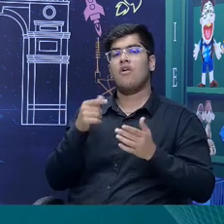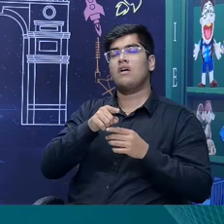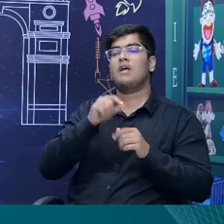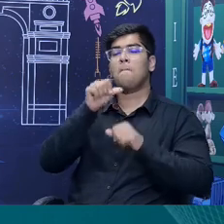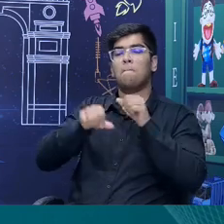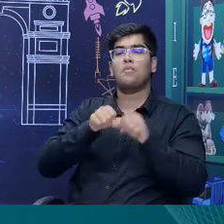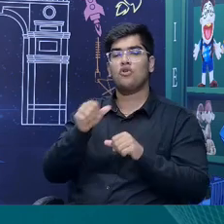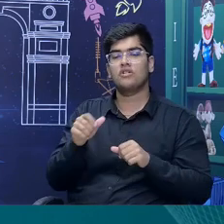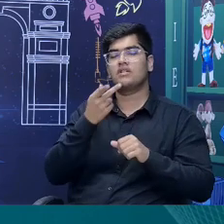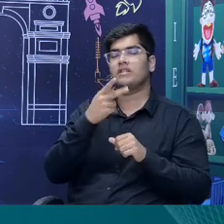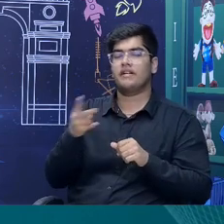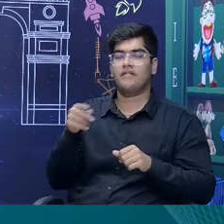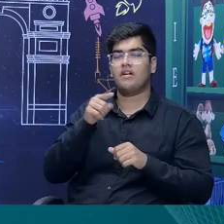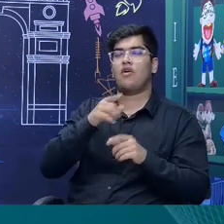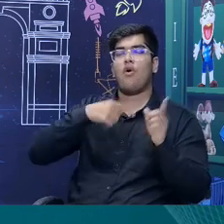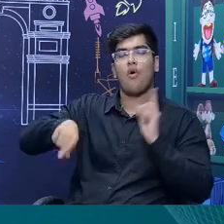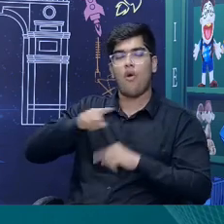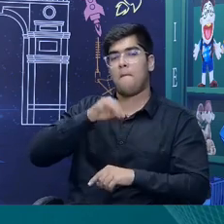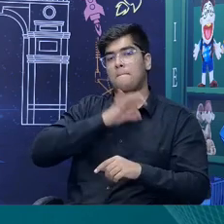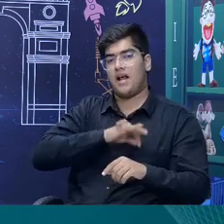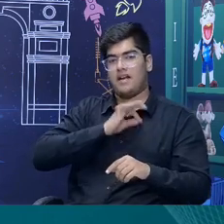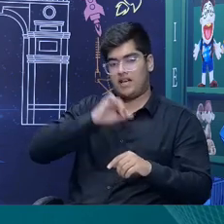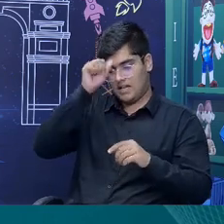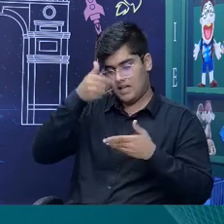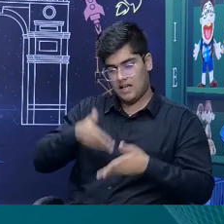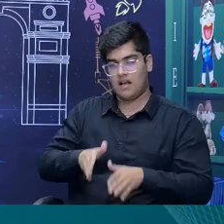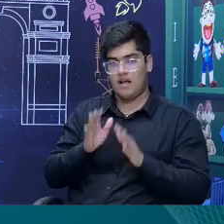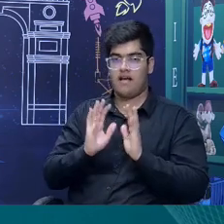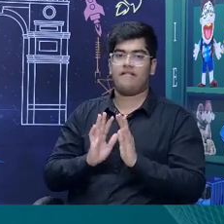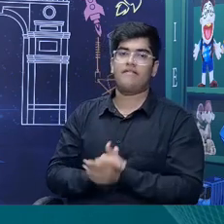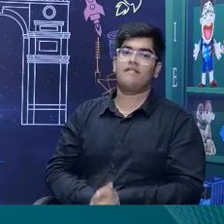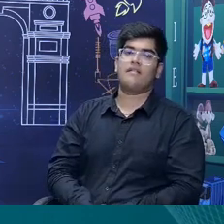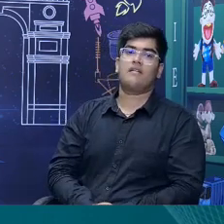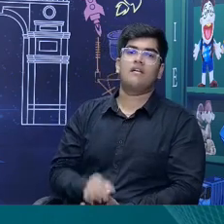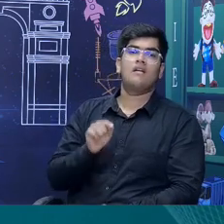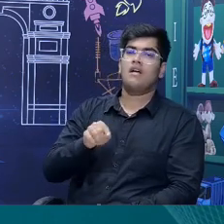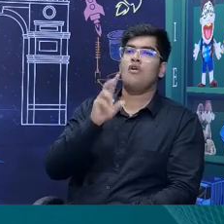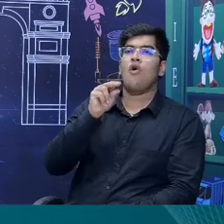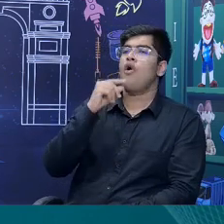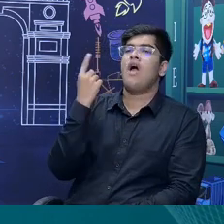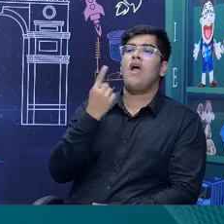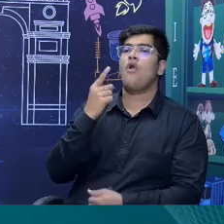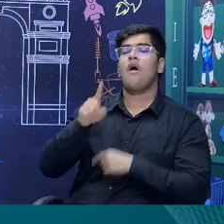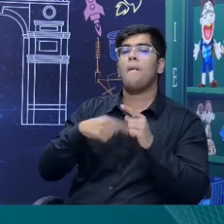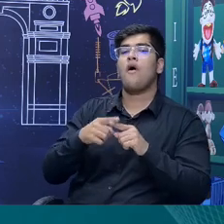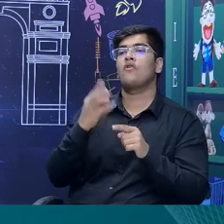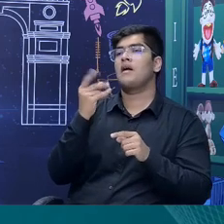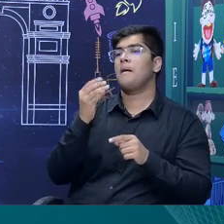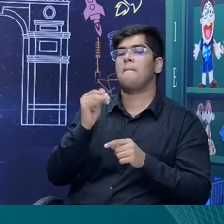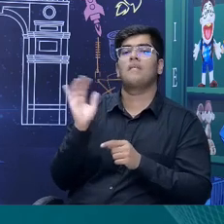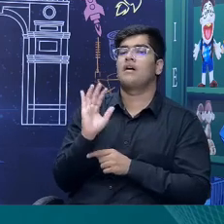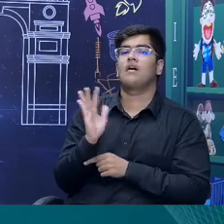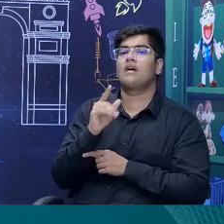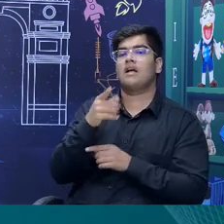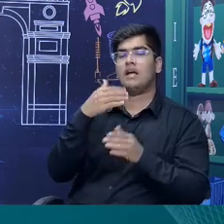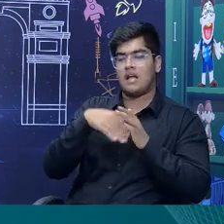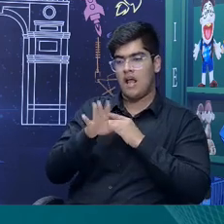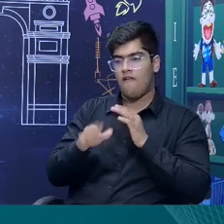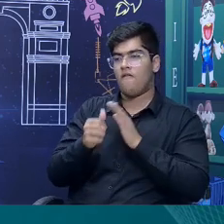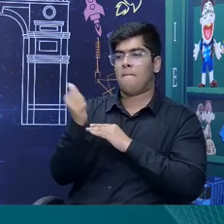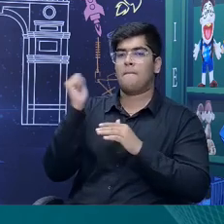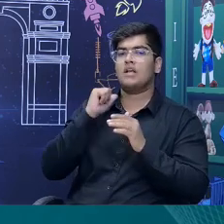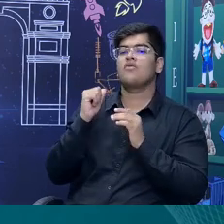प्रोसेस आर इन फीवर ऑफ अवर कंट्री सो इट्स नोट जस्ट अबाउट दी नंबर इंक्रीज इन पापुलेशन राइट क्योंकि उसके पीछे भी काफी